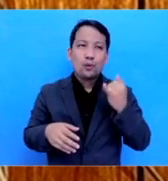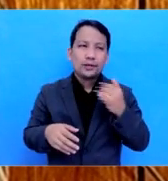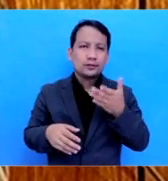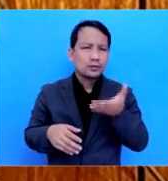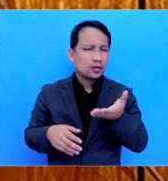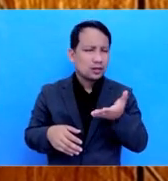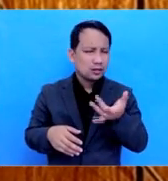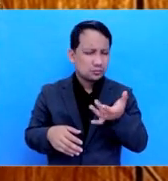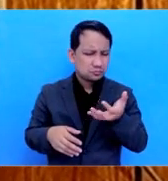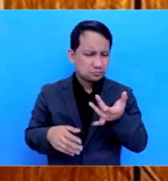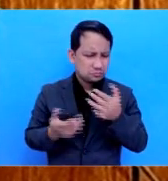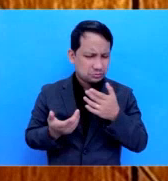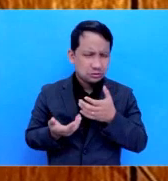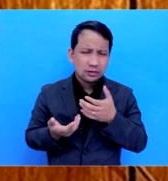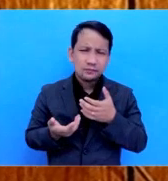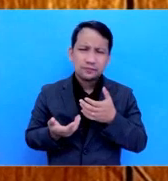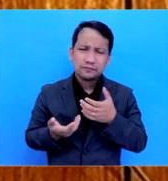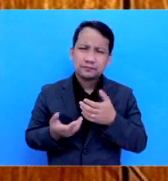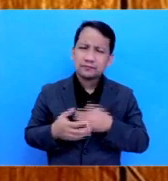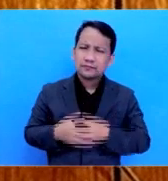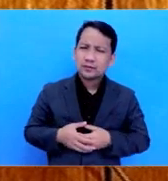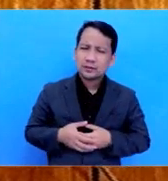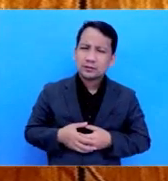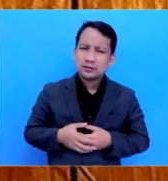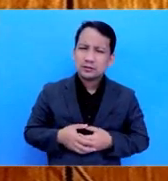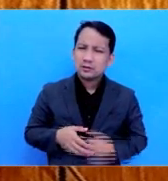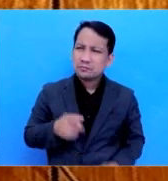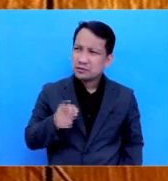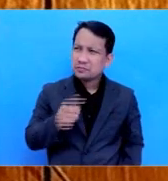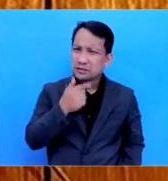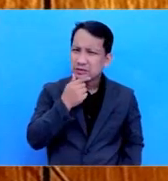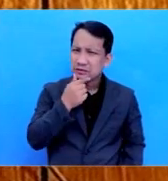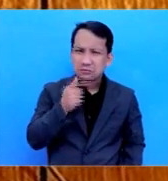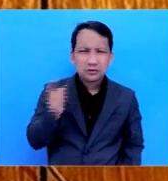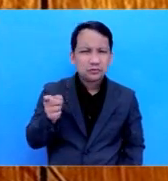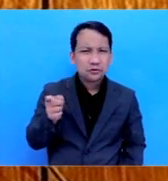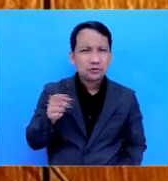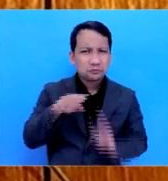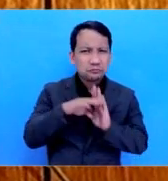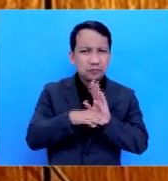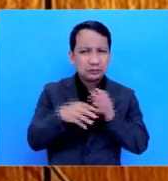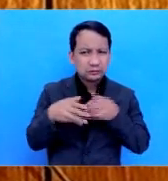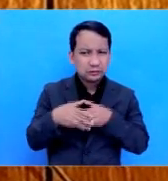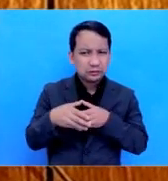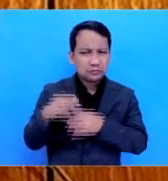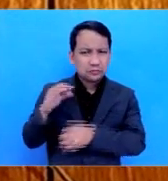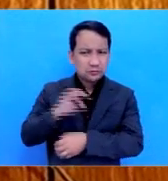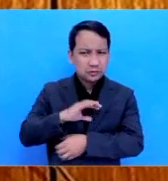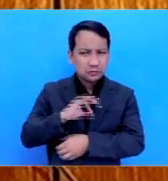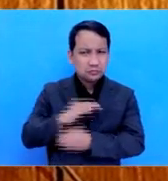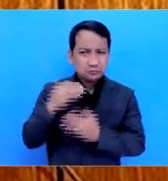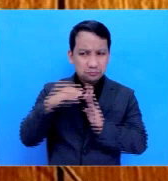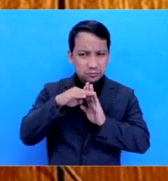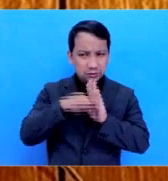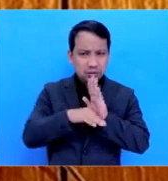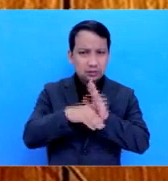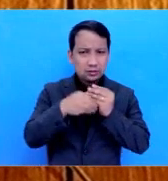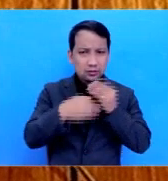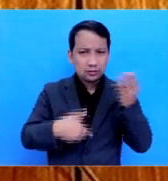even if may pakinabang ang party list doon sa listahan na yun, mga